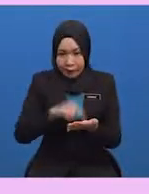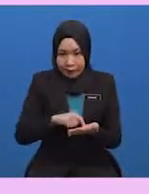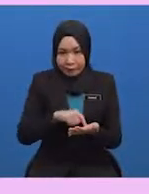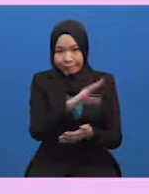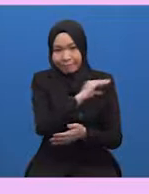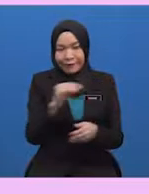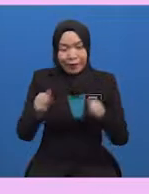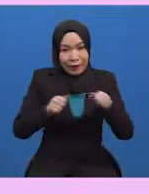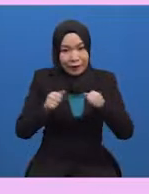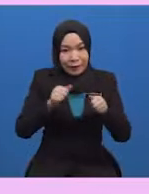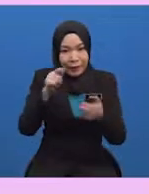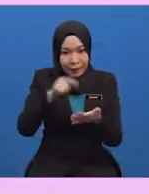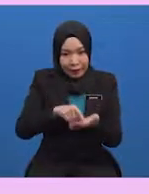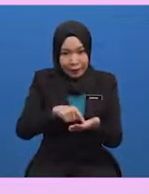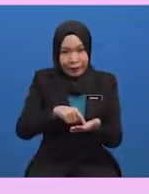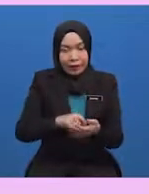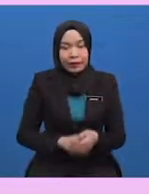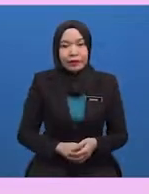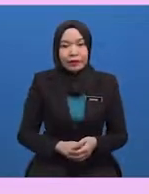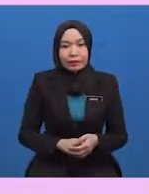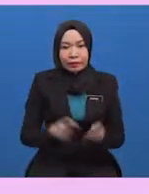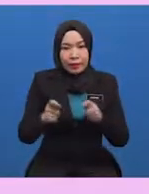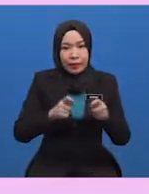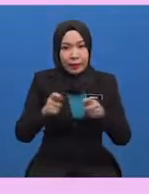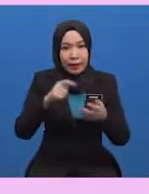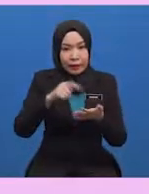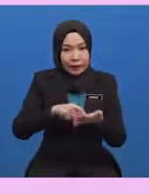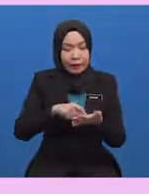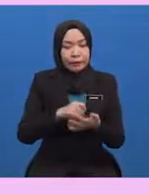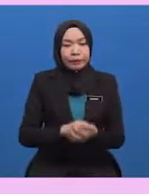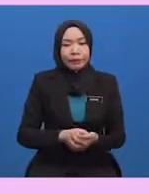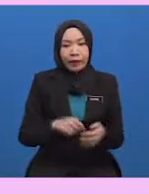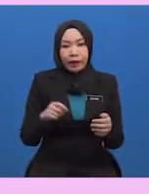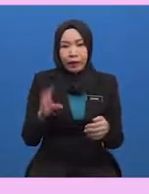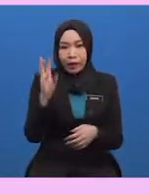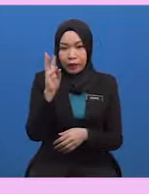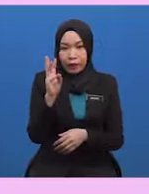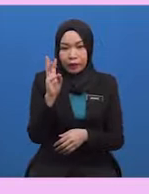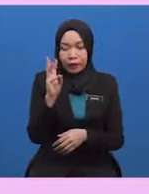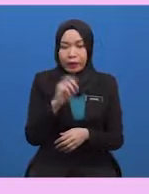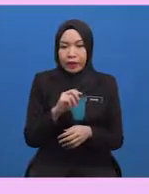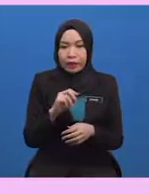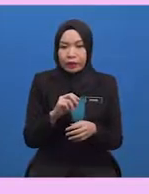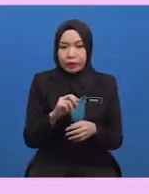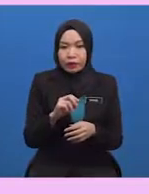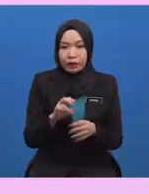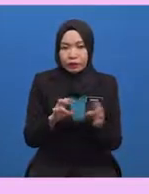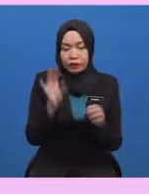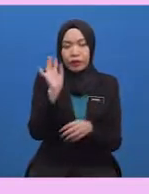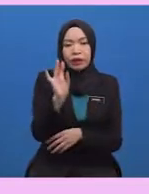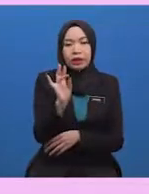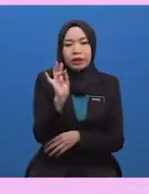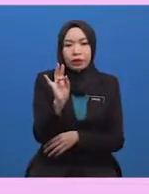ini. Ketujuh, pergantungan aktiviti pelancongan. Kawasan desa